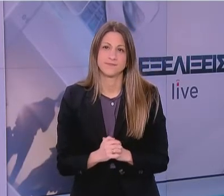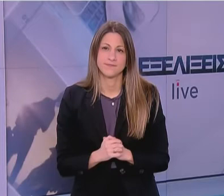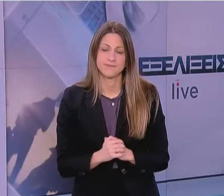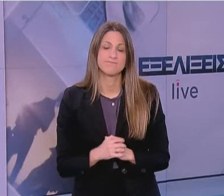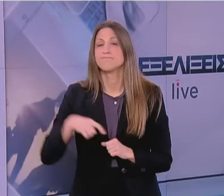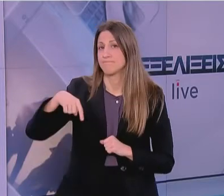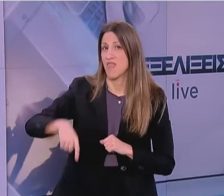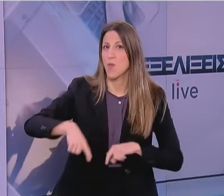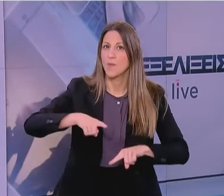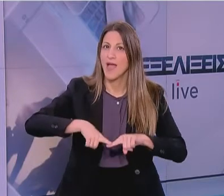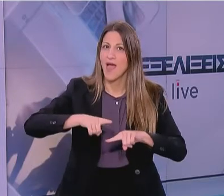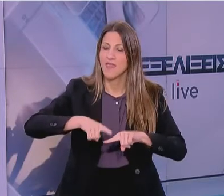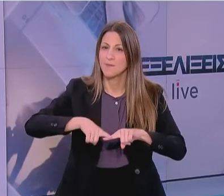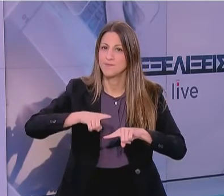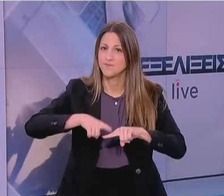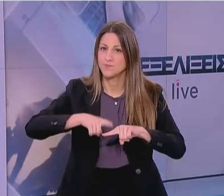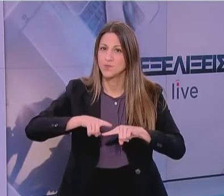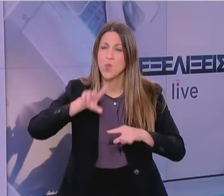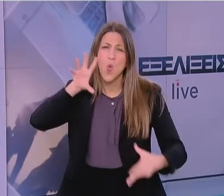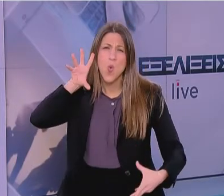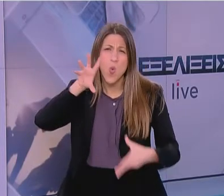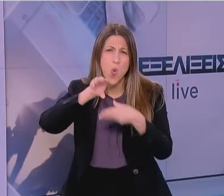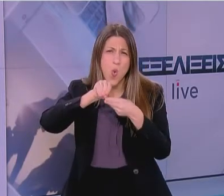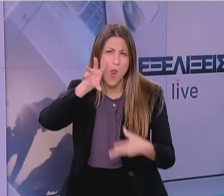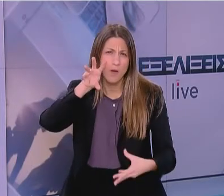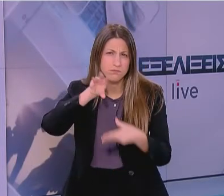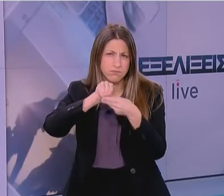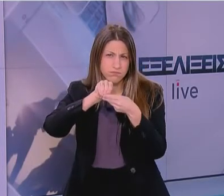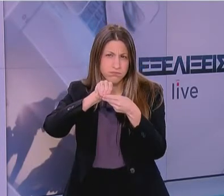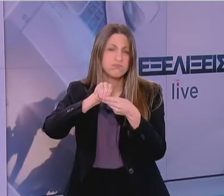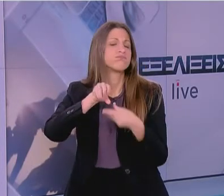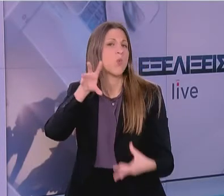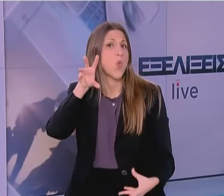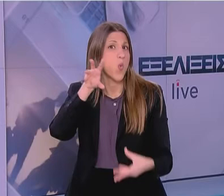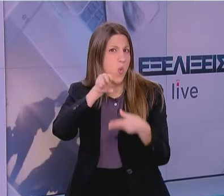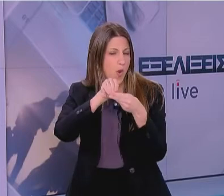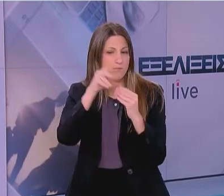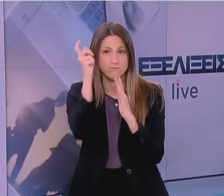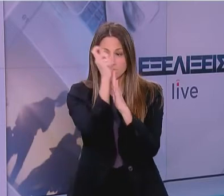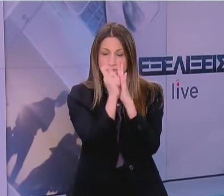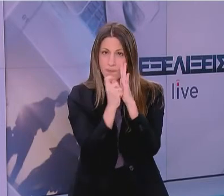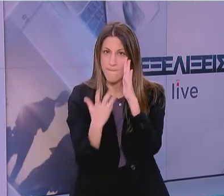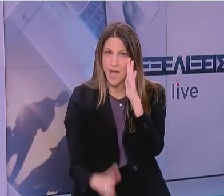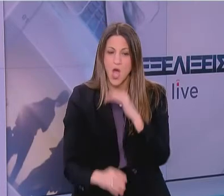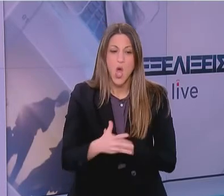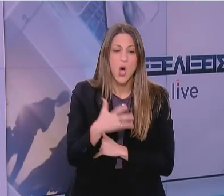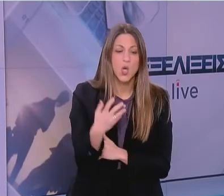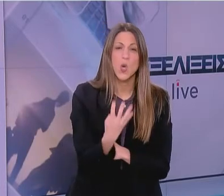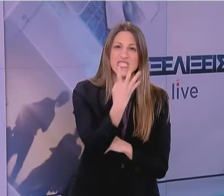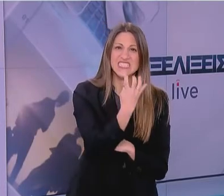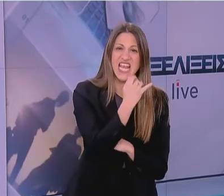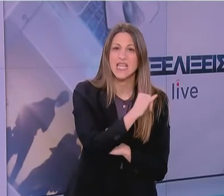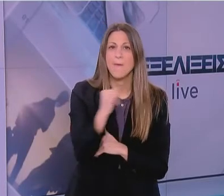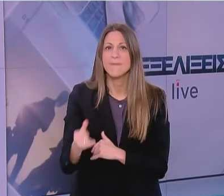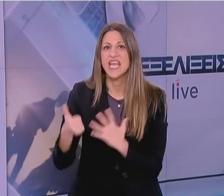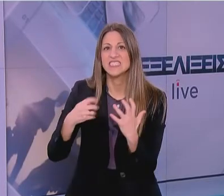Στην πατρίδα μας, στο σύνολο των κρουσμάτων στα οποία έχουμε πληροφορία, μεταξύ ηλικίας 40 και 64